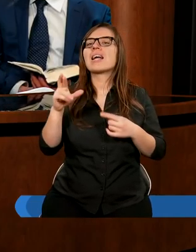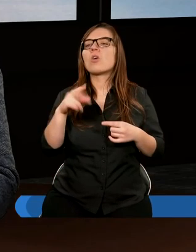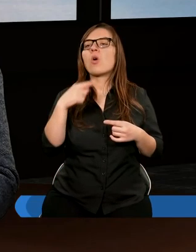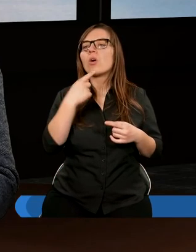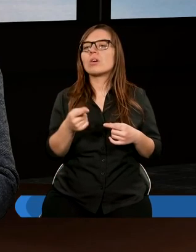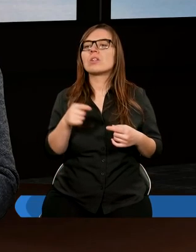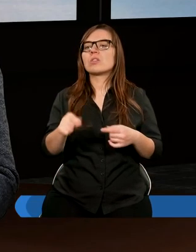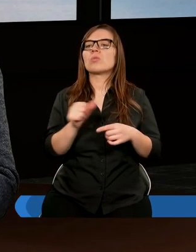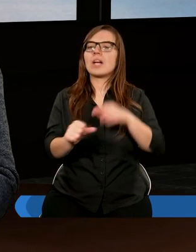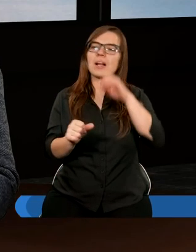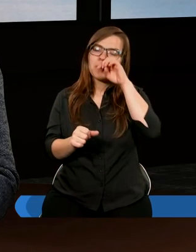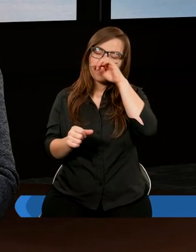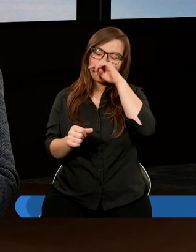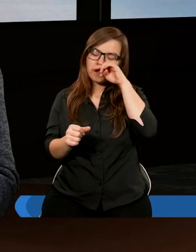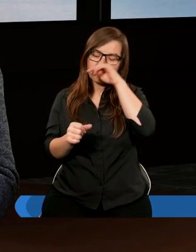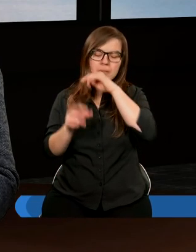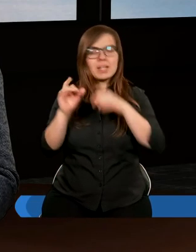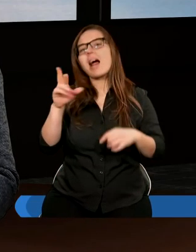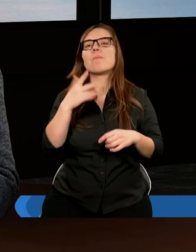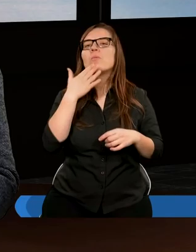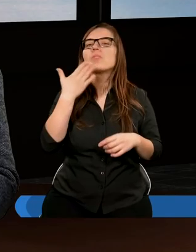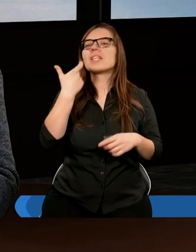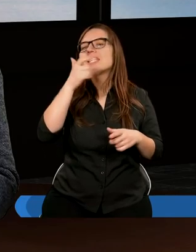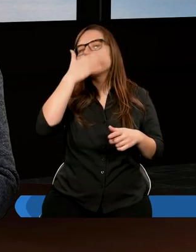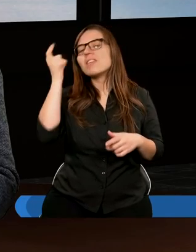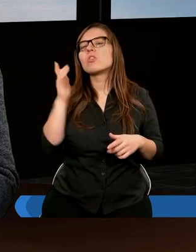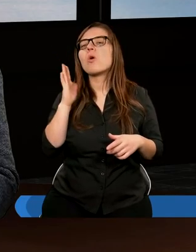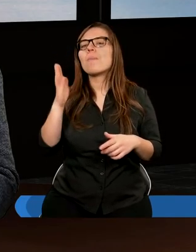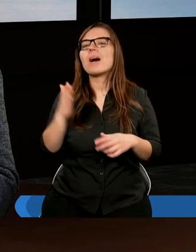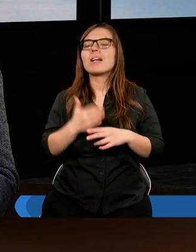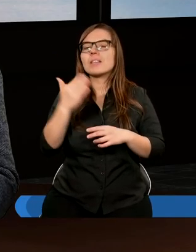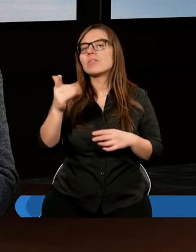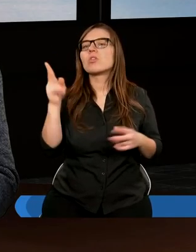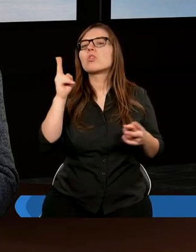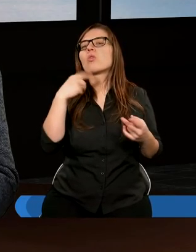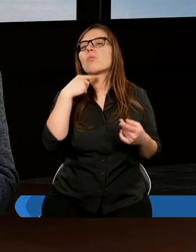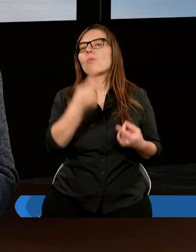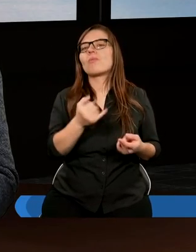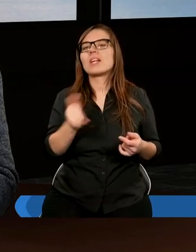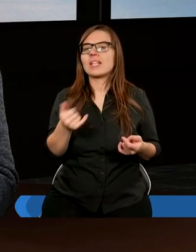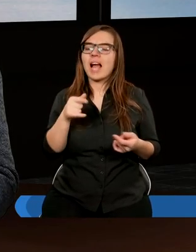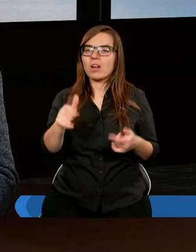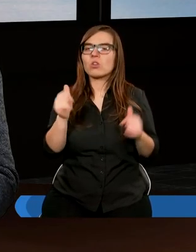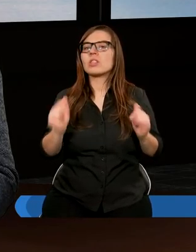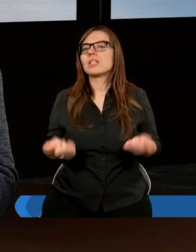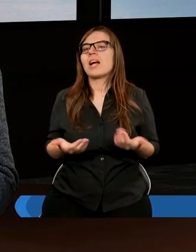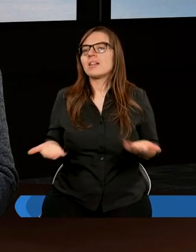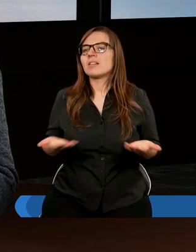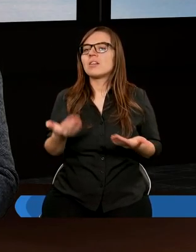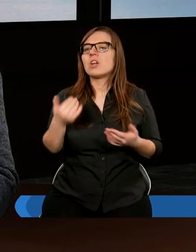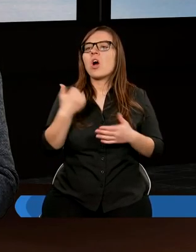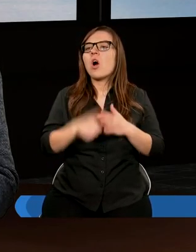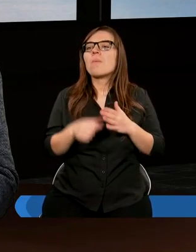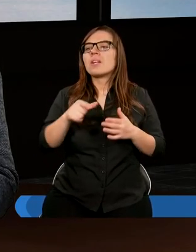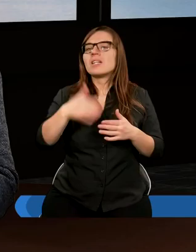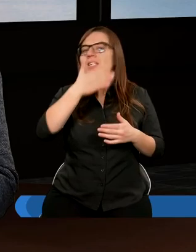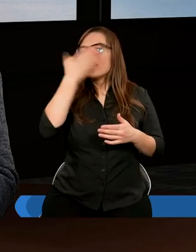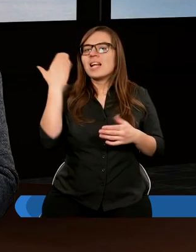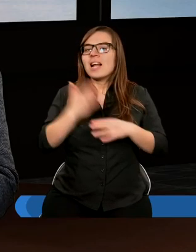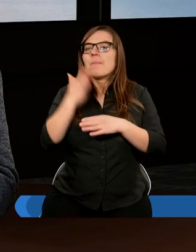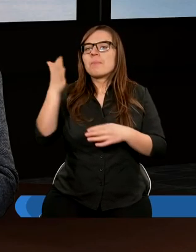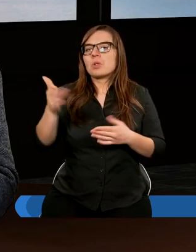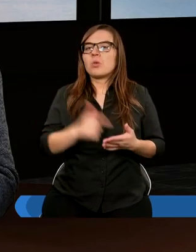Zresztą tutaj Salomon mówi, że nikt nie wie, co będzie, bo któż mu powie, jak to się stanie. Po prostu my nie znamy